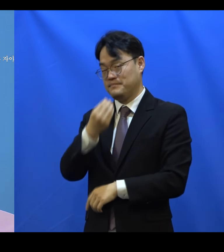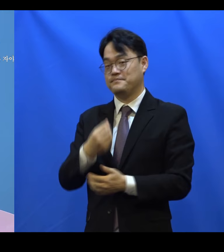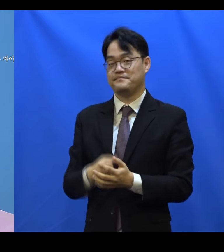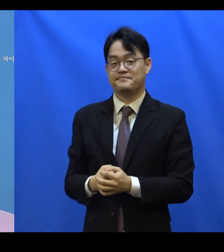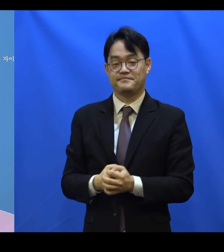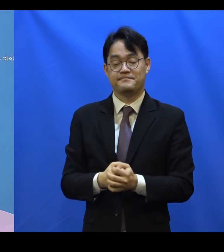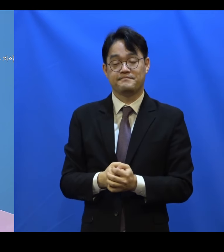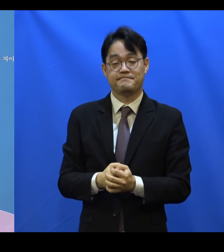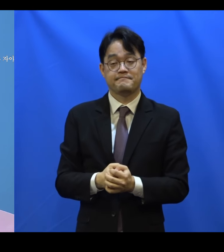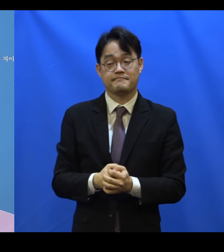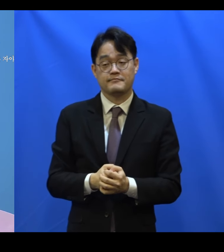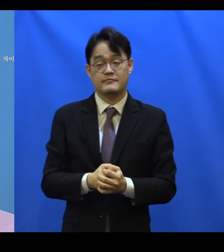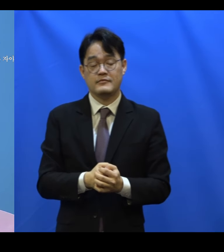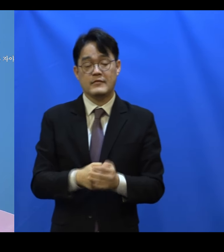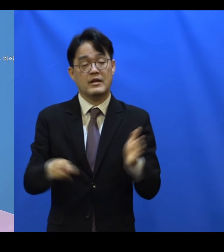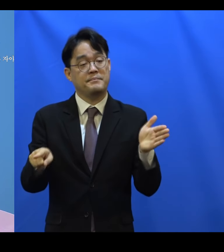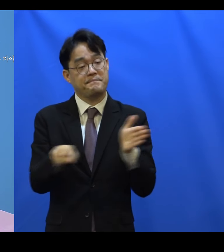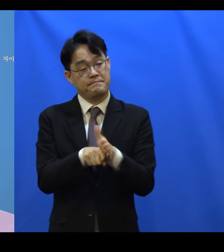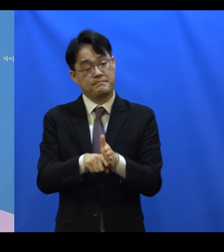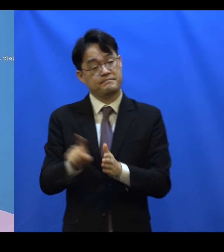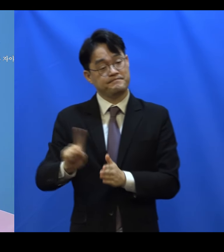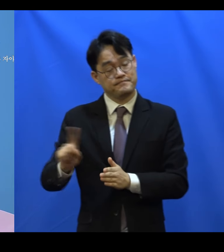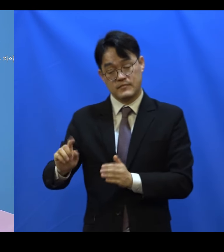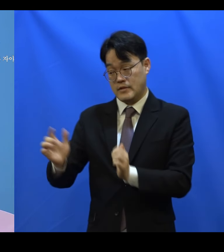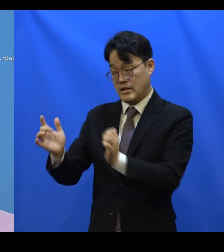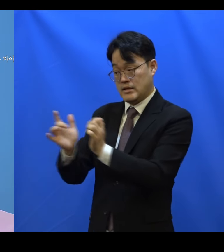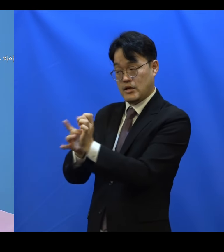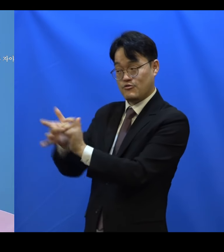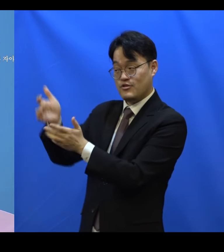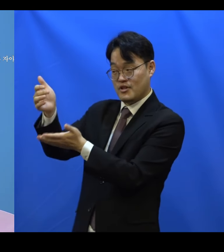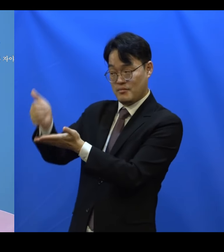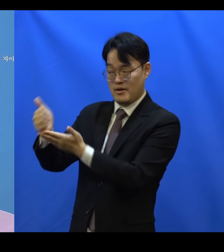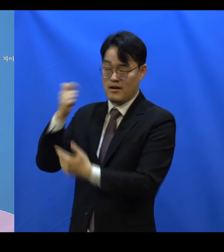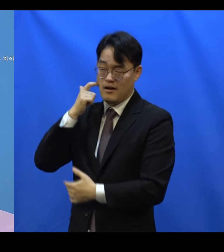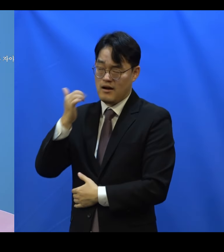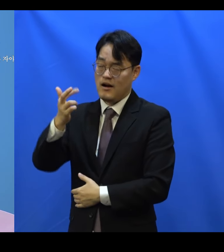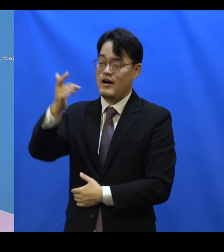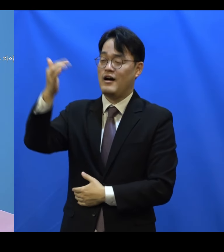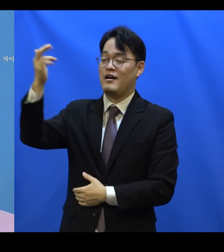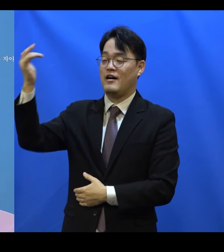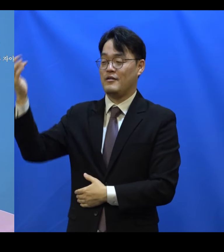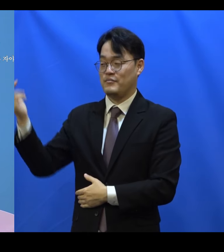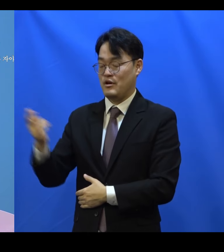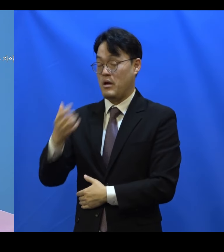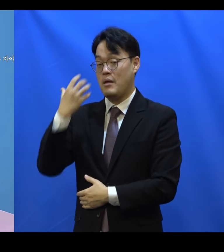결국은 신앙은 그 하나님의 그리스도의 아름다우심에 매료되는 것입니다.